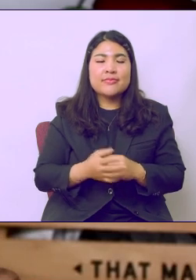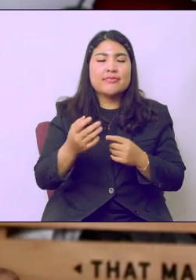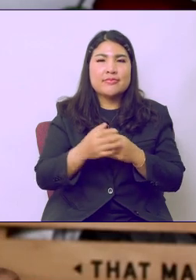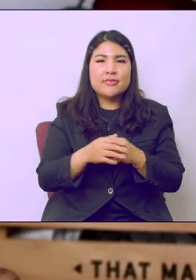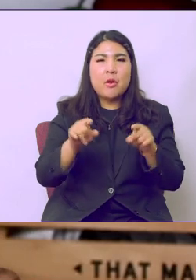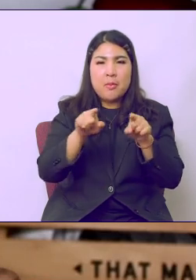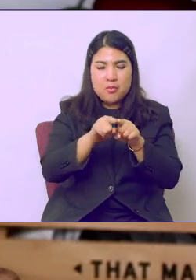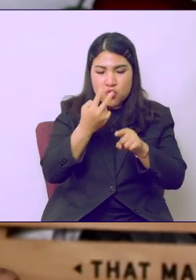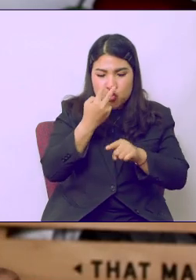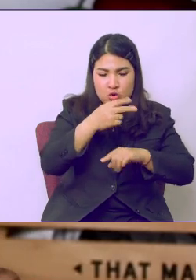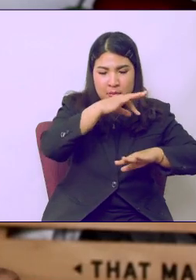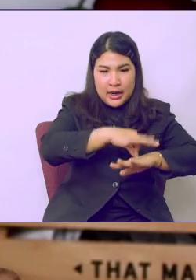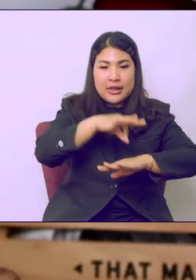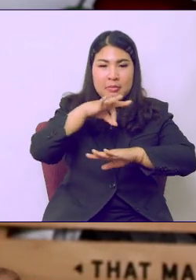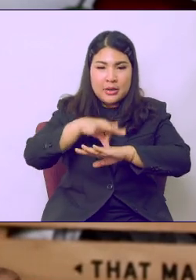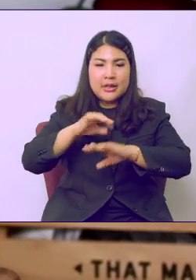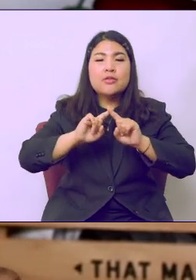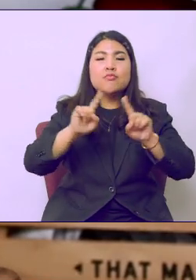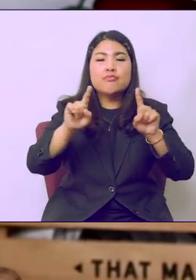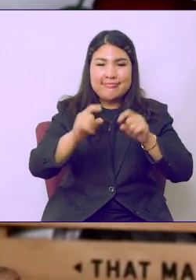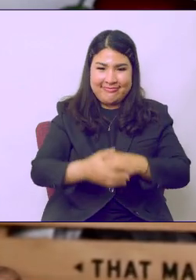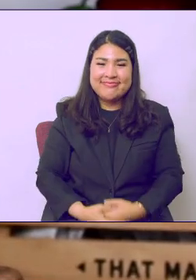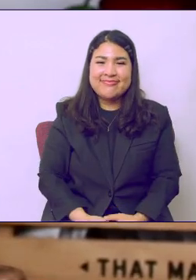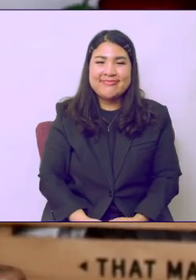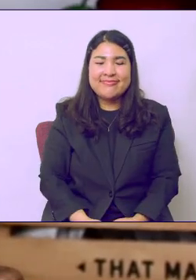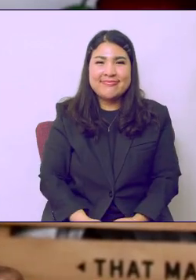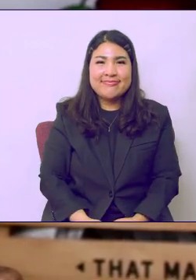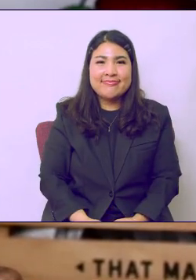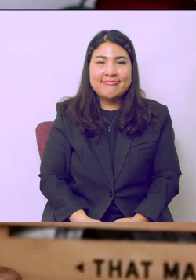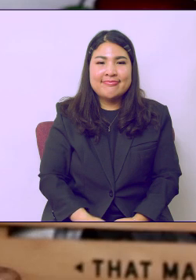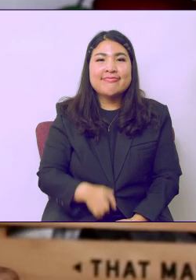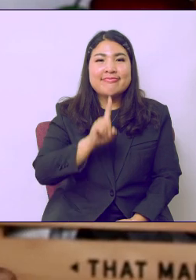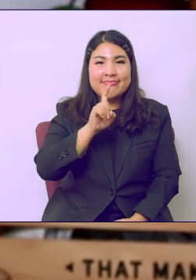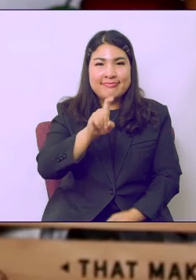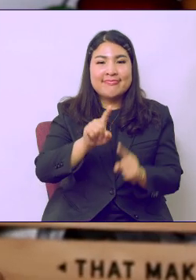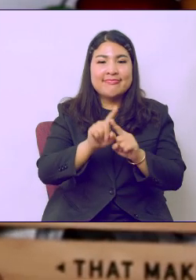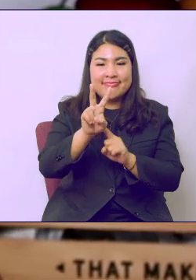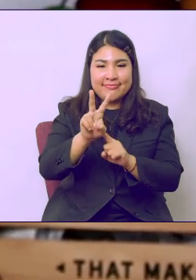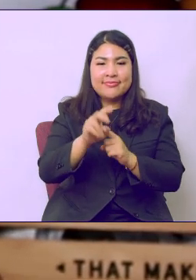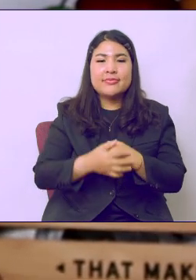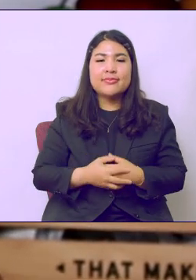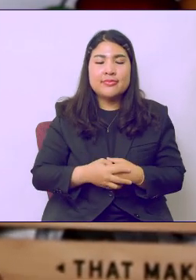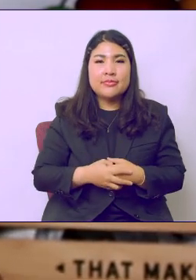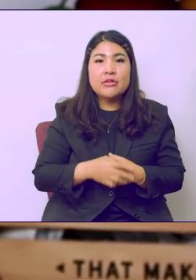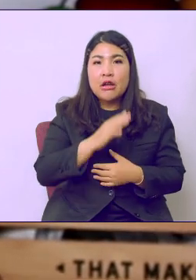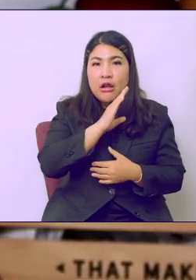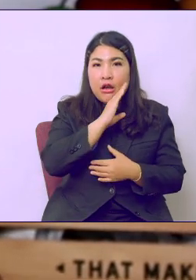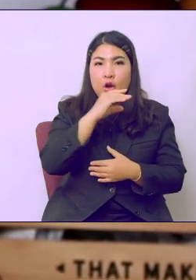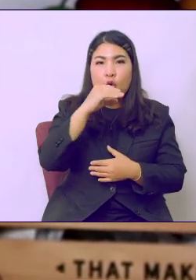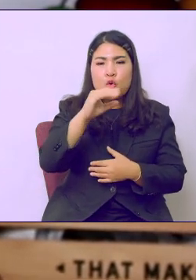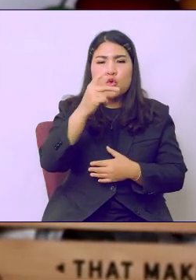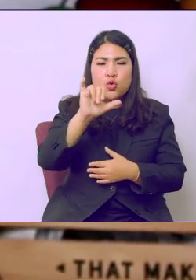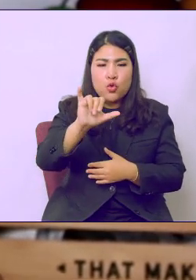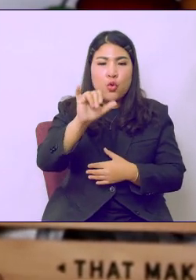เนี่ยที่มันตำแหน่งไม่เหมือนกันแค่นั้นเองนะครับคำถามต่อไปนะครับอ่าถ้าโยคะ